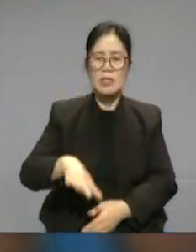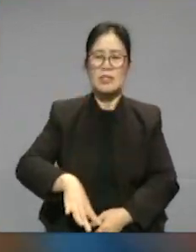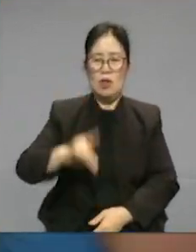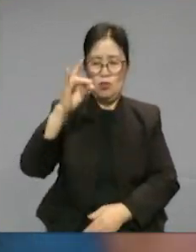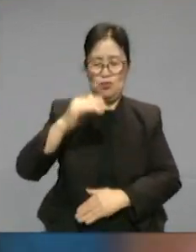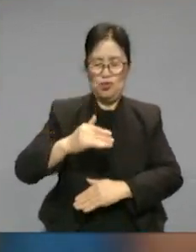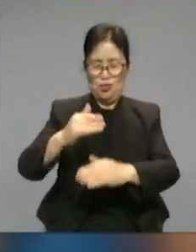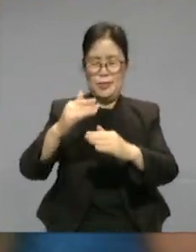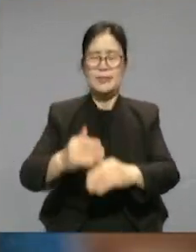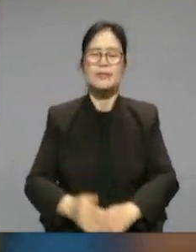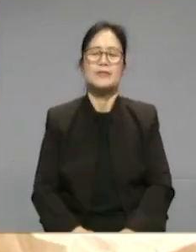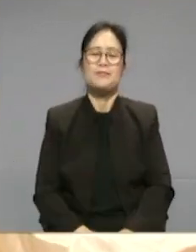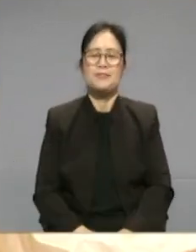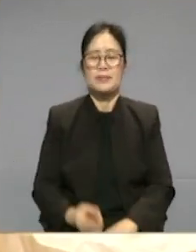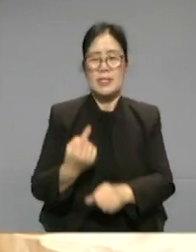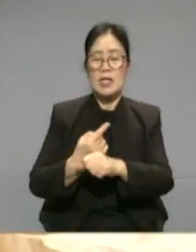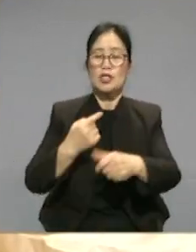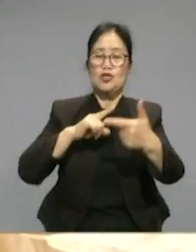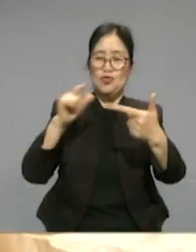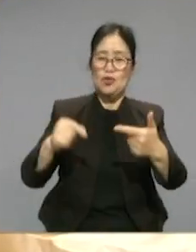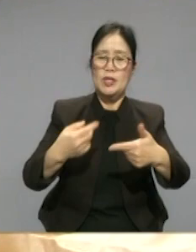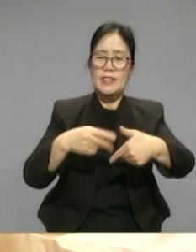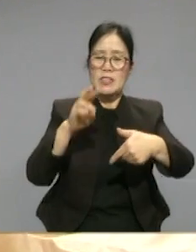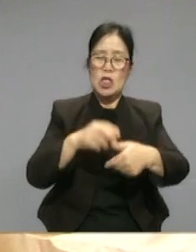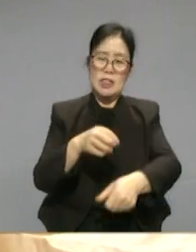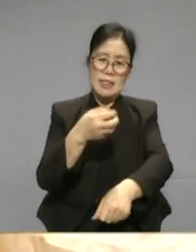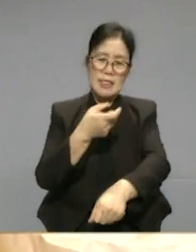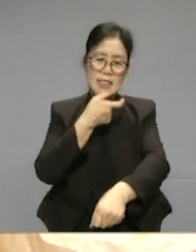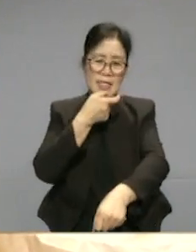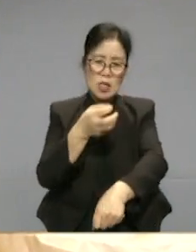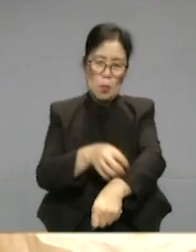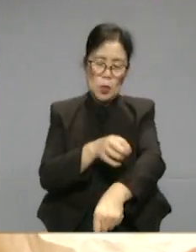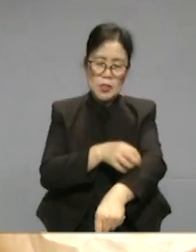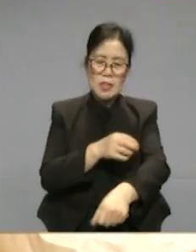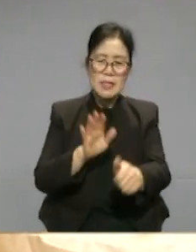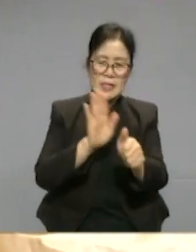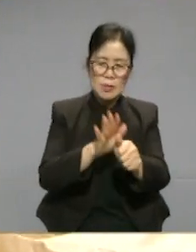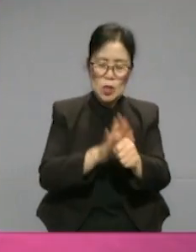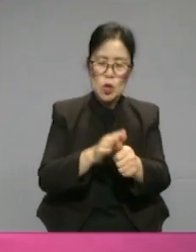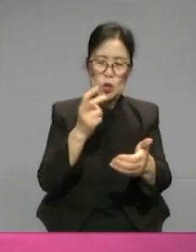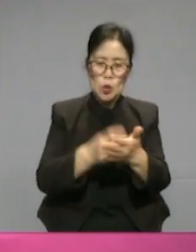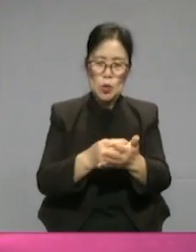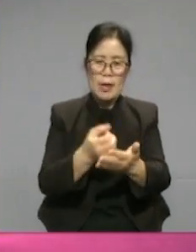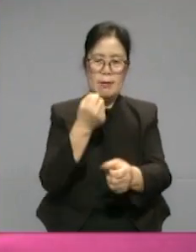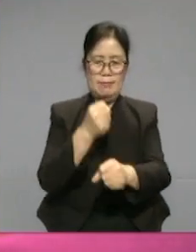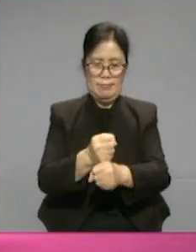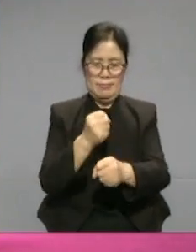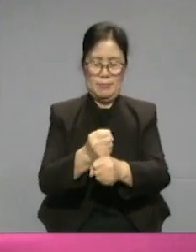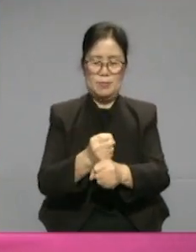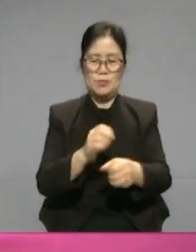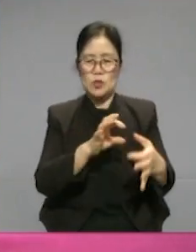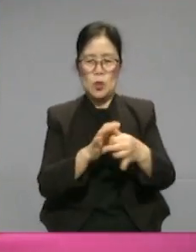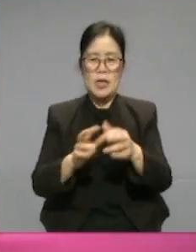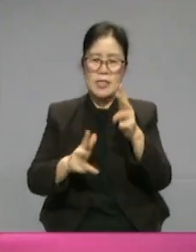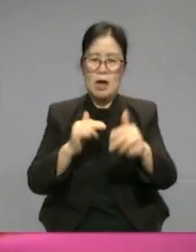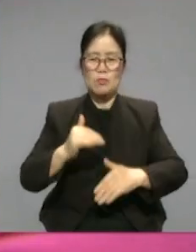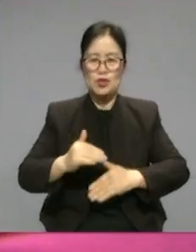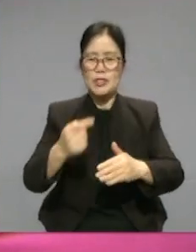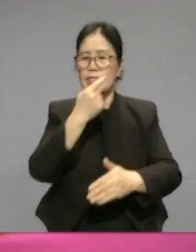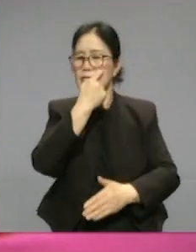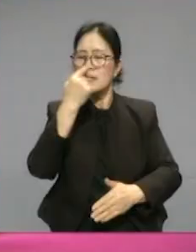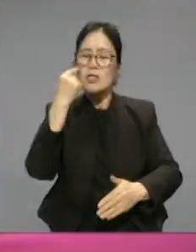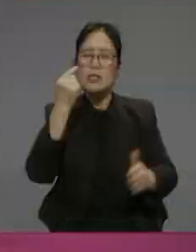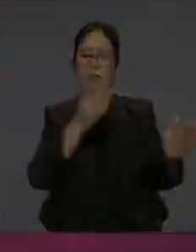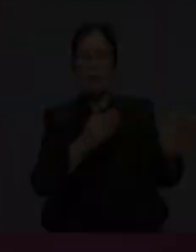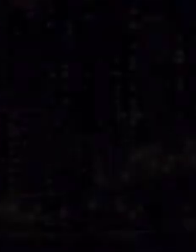추진되는 가운데 지난해 6월 인천시 대상포진 예방 접중 지원에 관한 조례의 재정을 통해 사업 추진 근거를